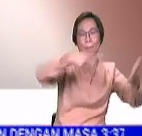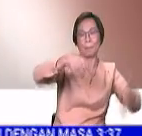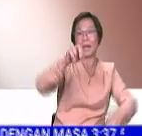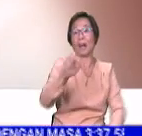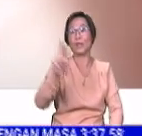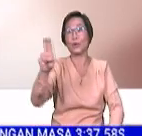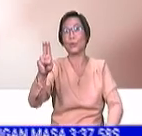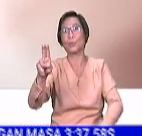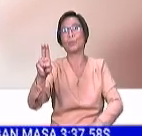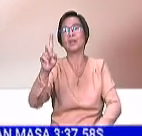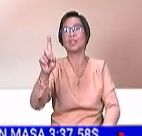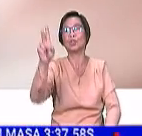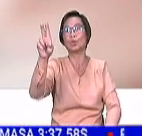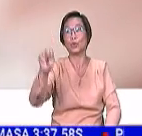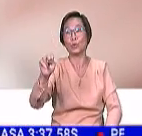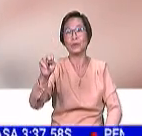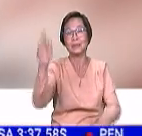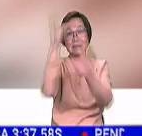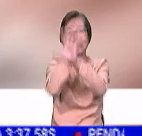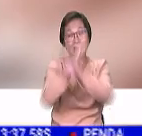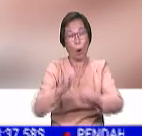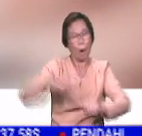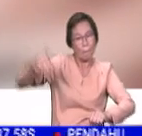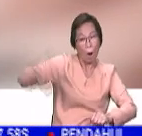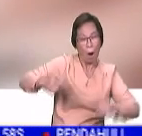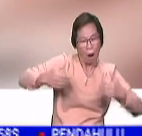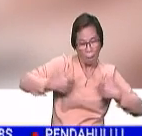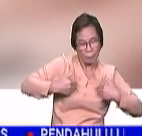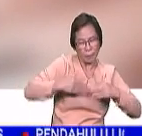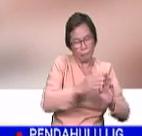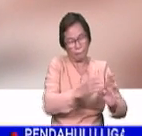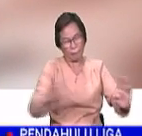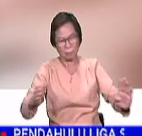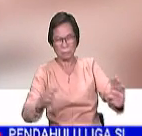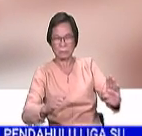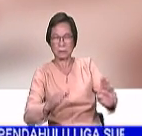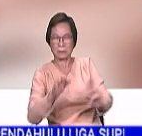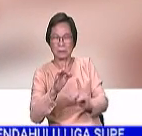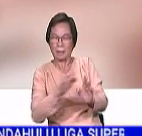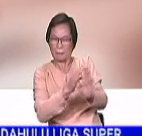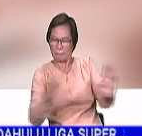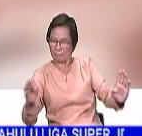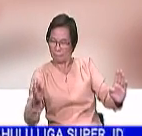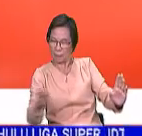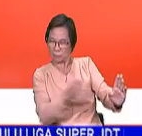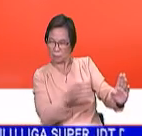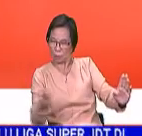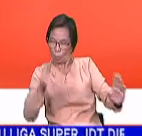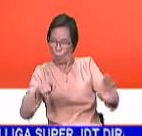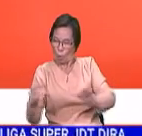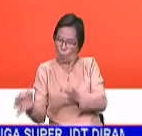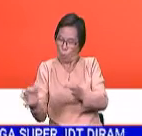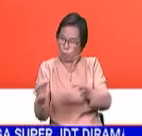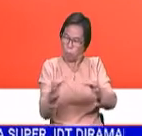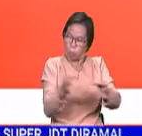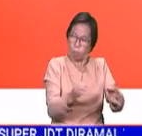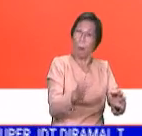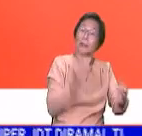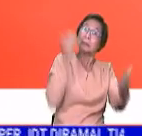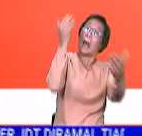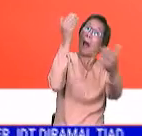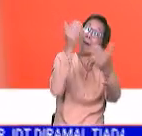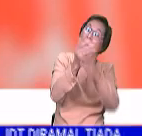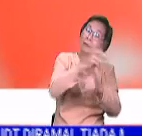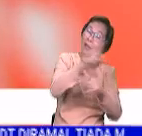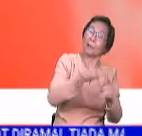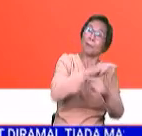Piayu dewan undangan dredown yang perlu diadakan dalam waktu tertentu bolehlah ditangguhkan sehingga satu Toreh